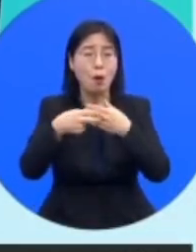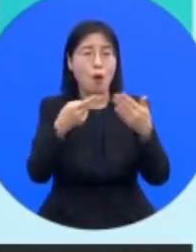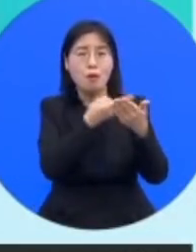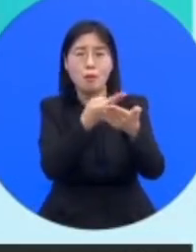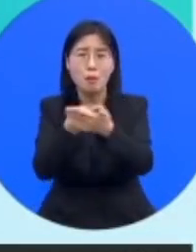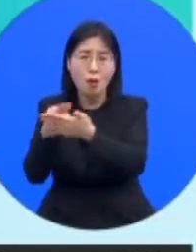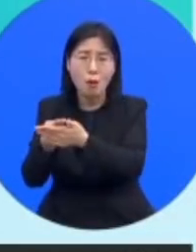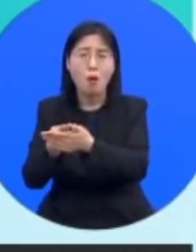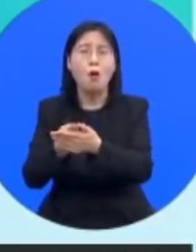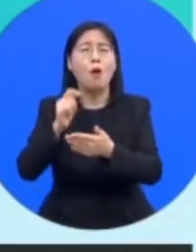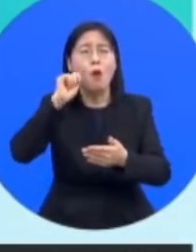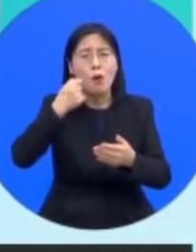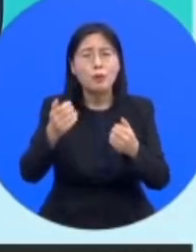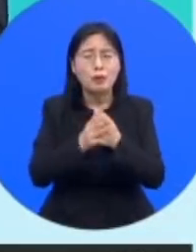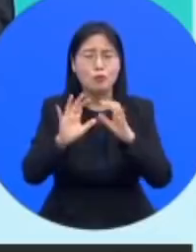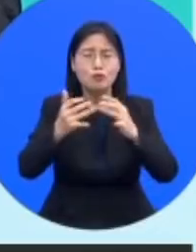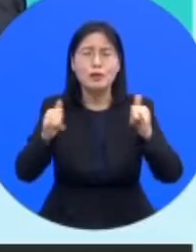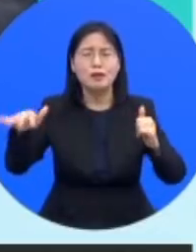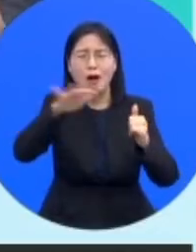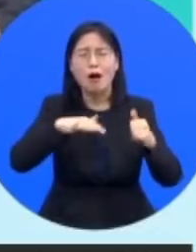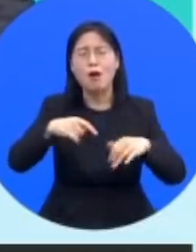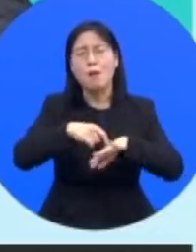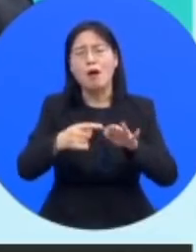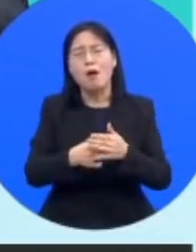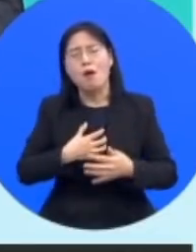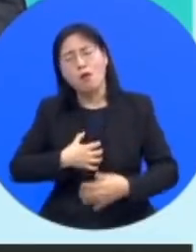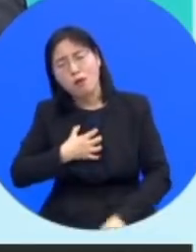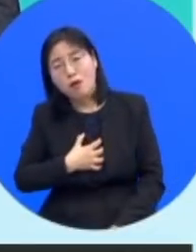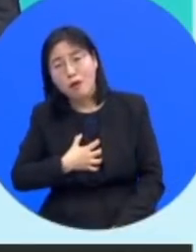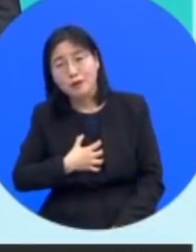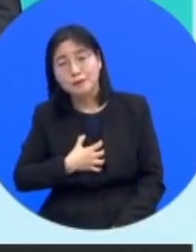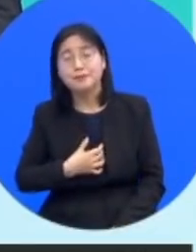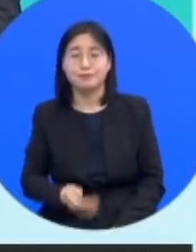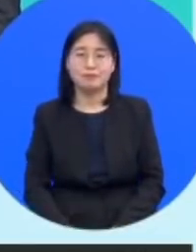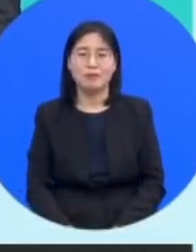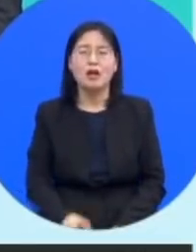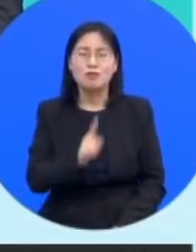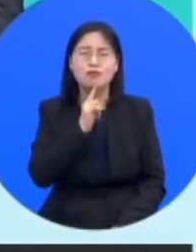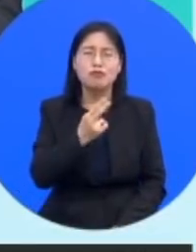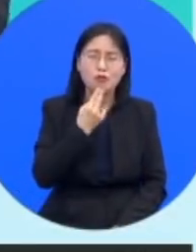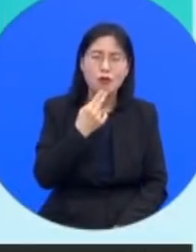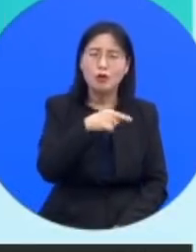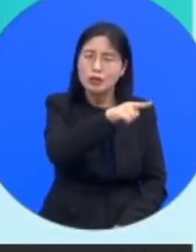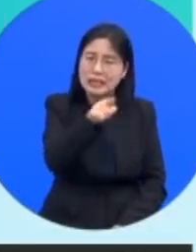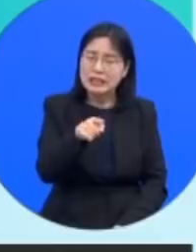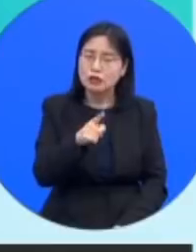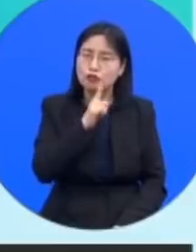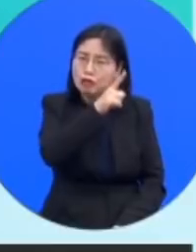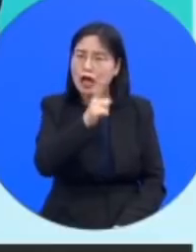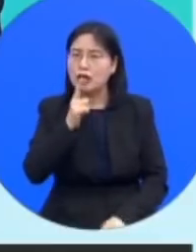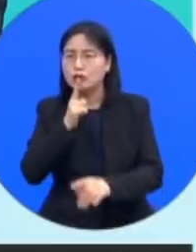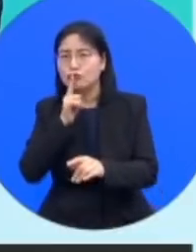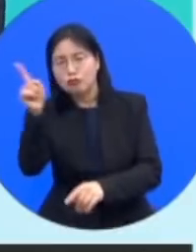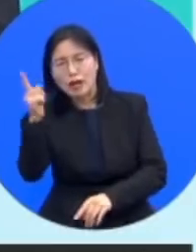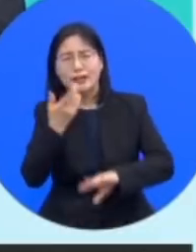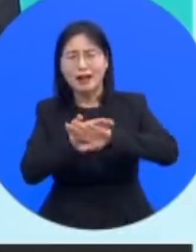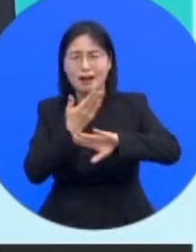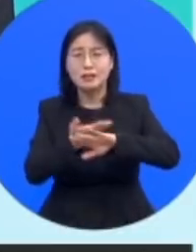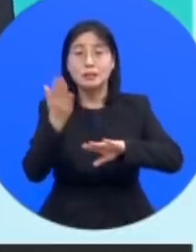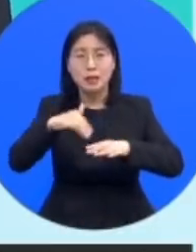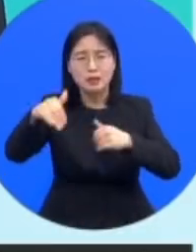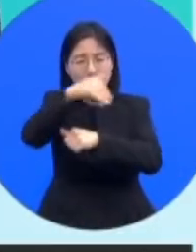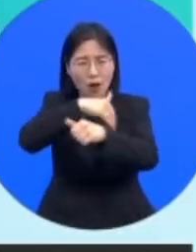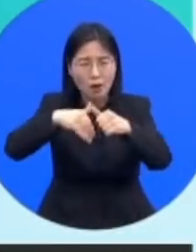마음을 졸이는 상황인데 자의 양쪽의 주장은 물론 천이 악의 대립이 되고 있지만 어느정도 저항적 으로 봐서